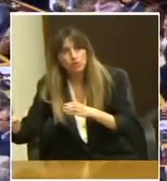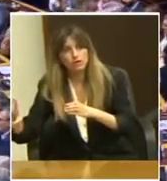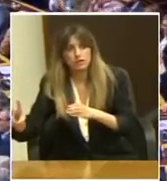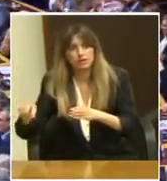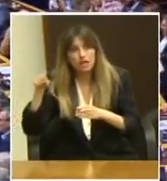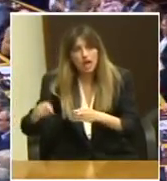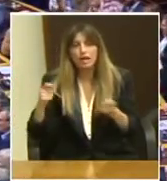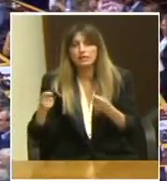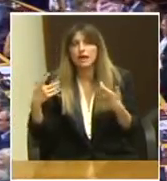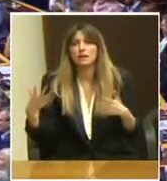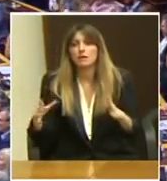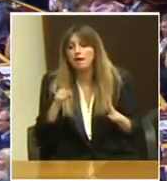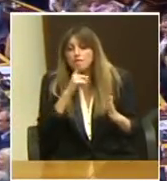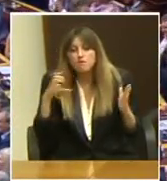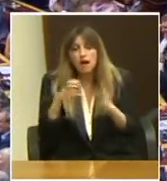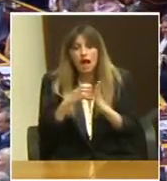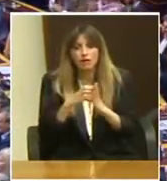Κατά λέξη.